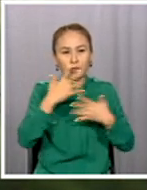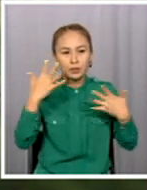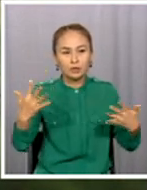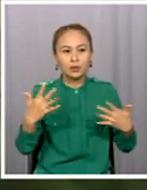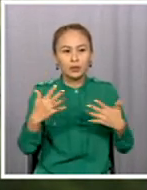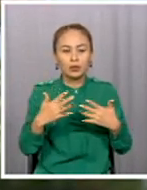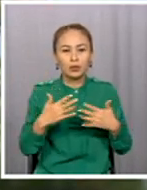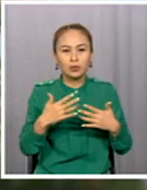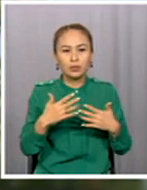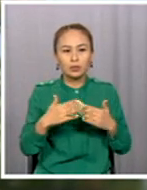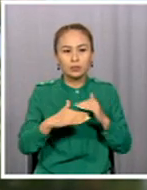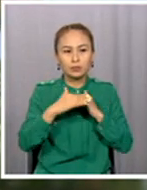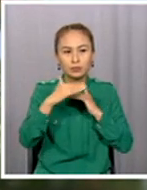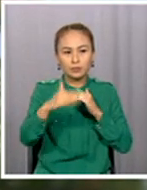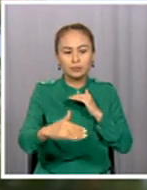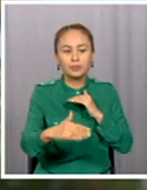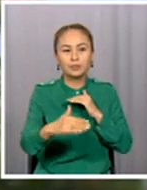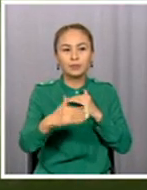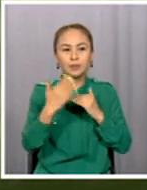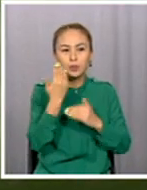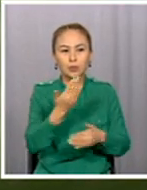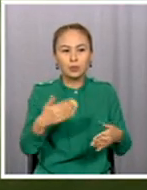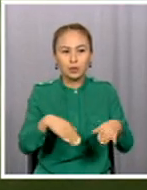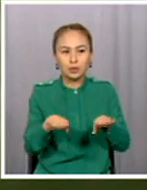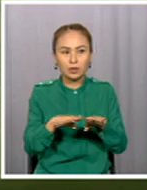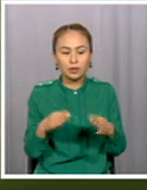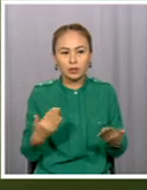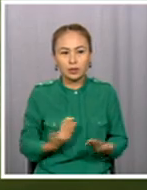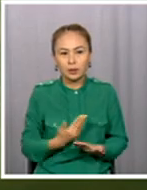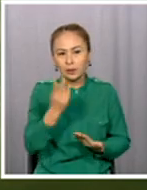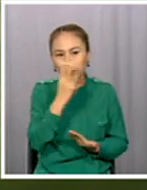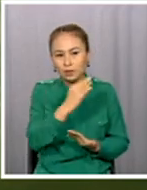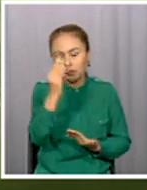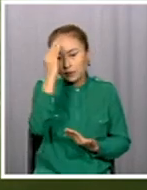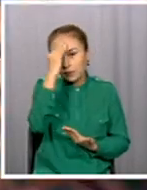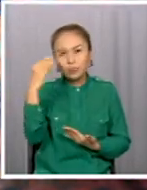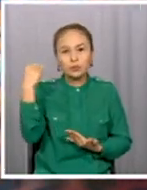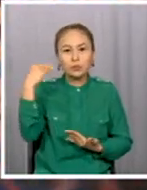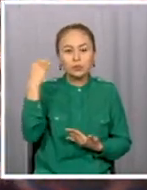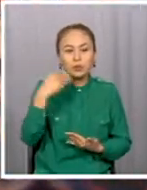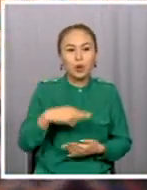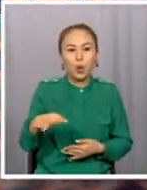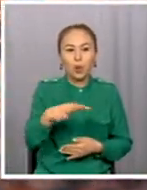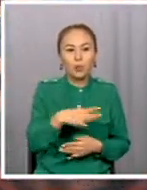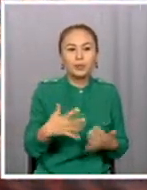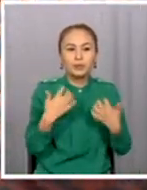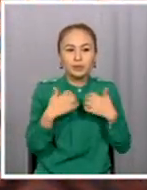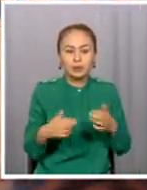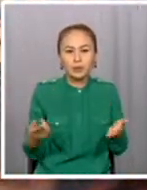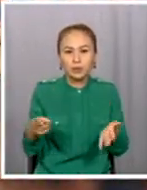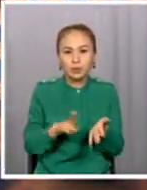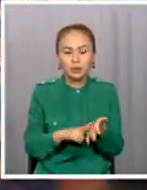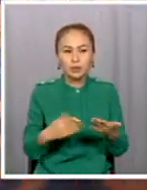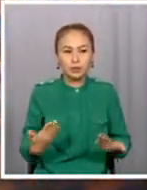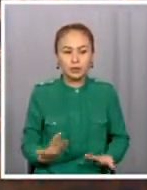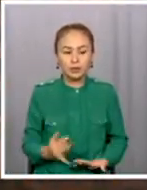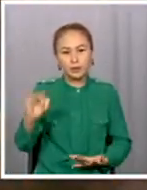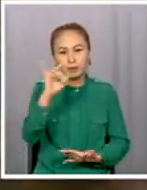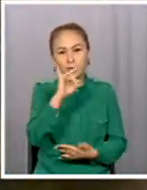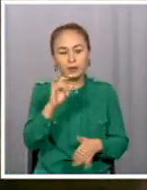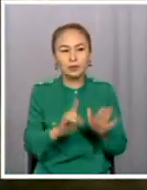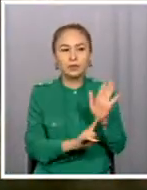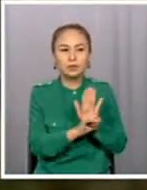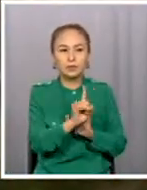ұлы дала. Ал енді осы тұрғыдан ой тоқтатқанда Түркістанның облыс ретінде орнығуы тарихи қадам болып